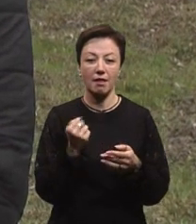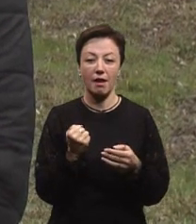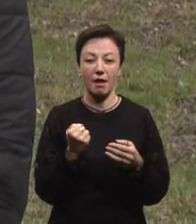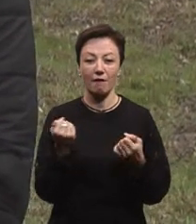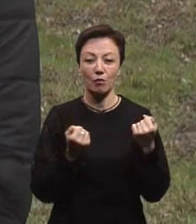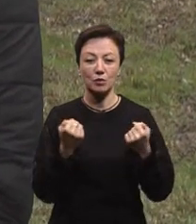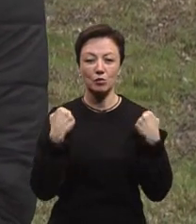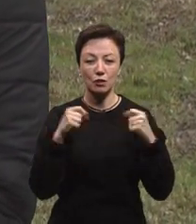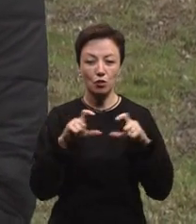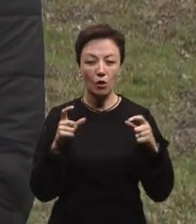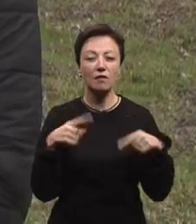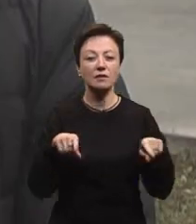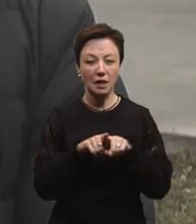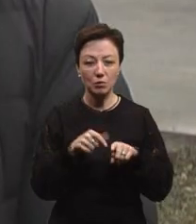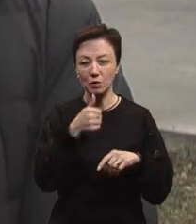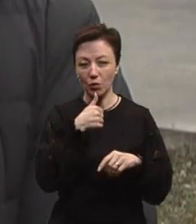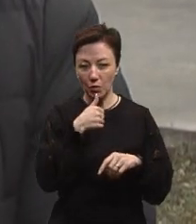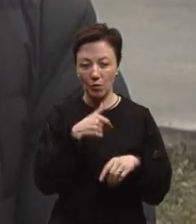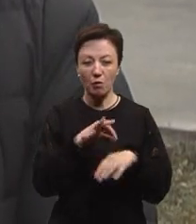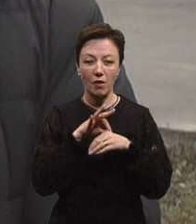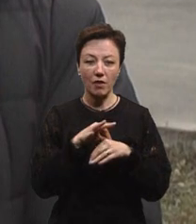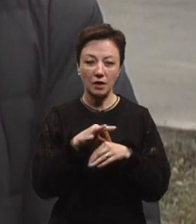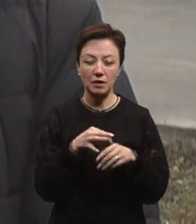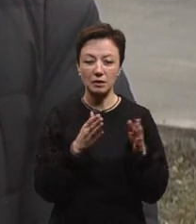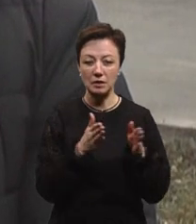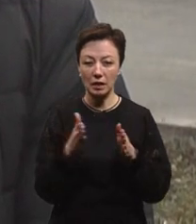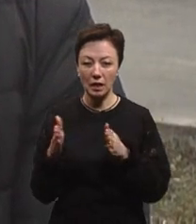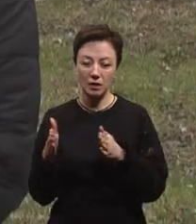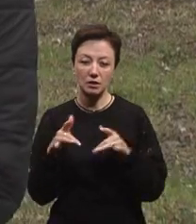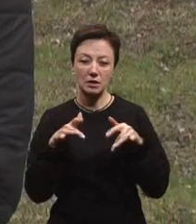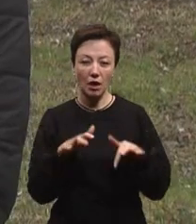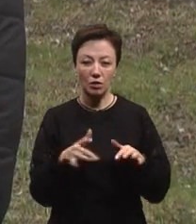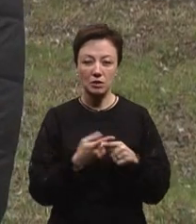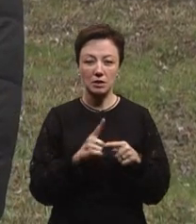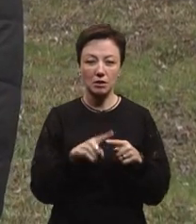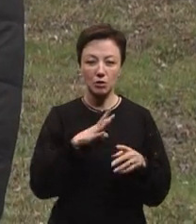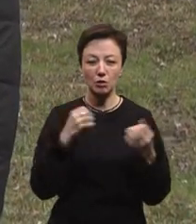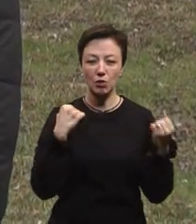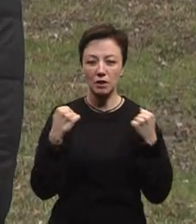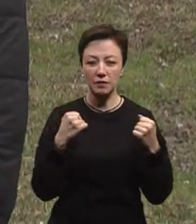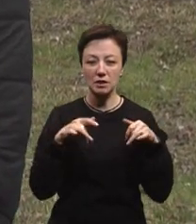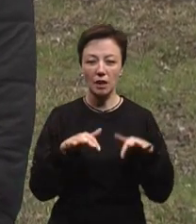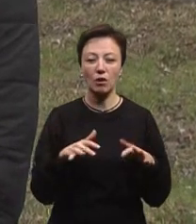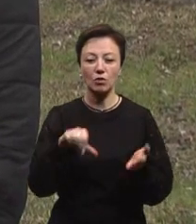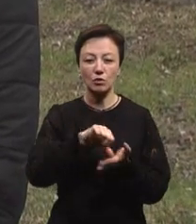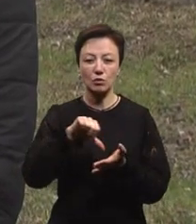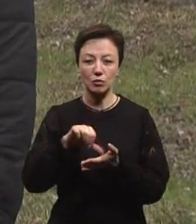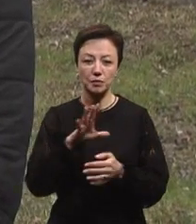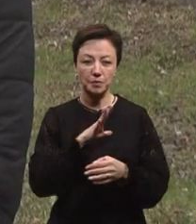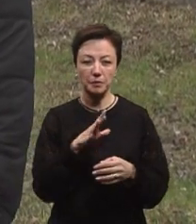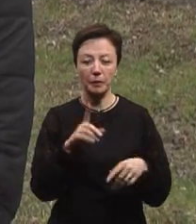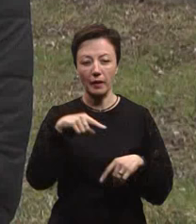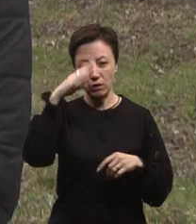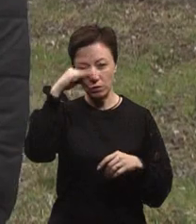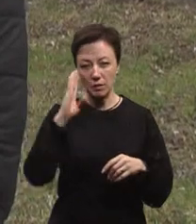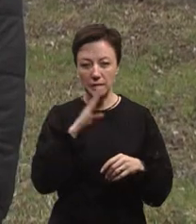спортивній школі але все-таки ми спробували ми провели серію благодійних заходів це були спортивні заходи В яких приймали участь також